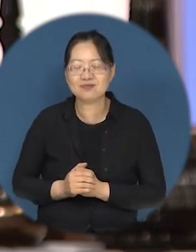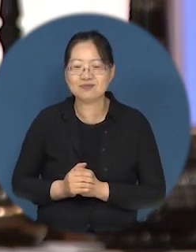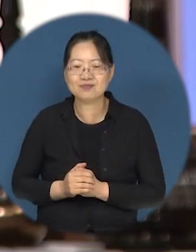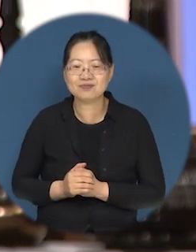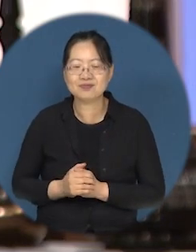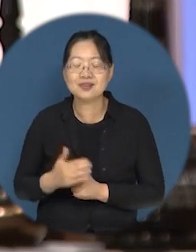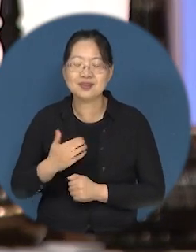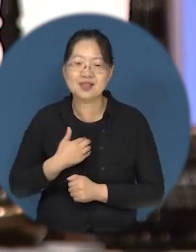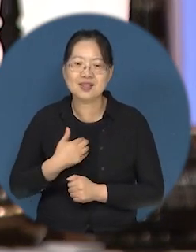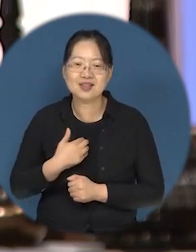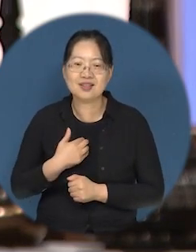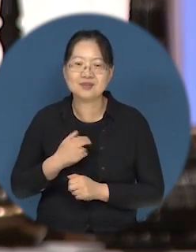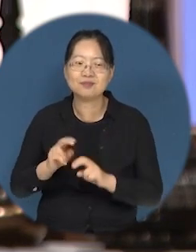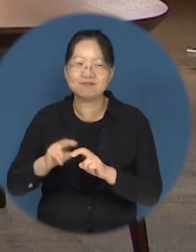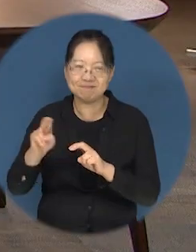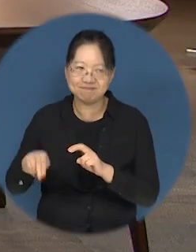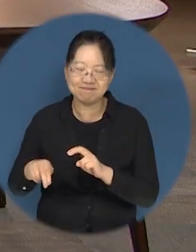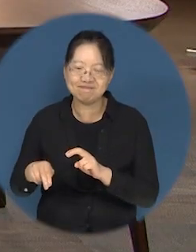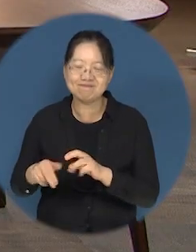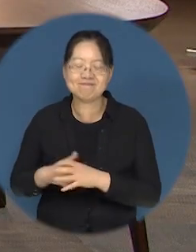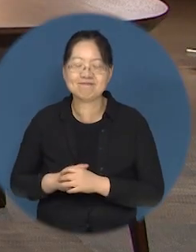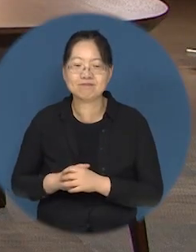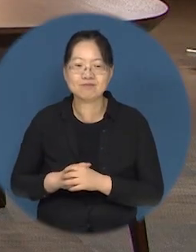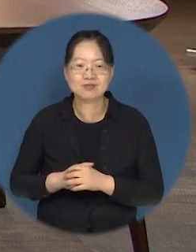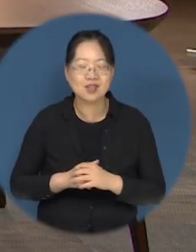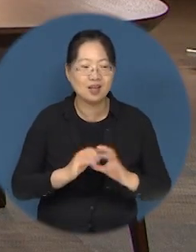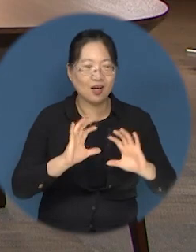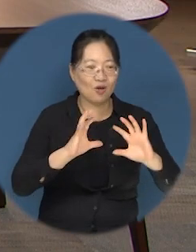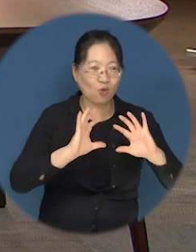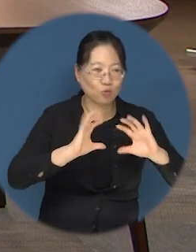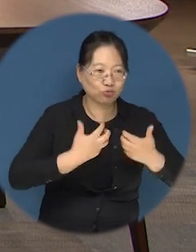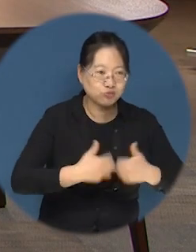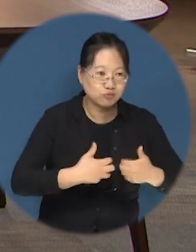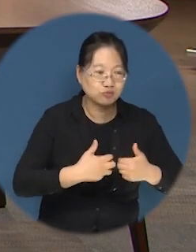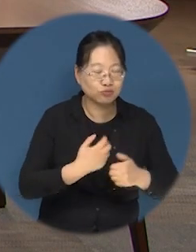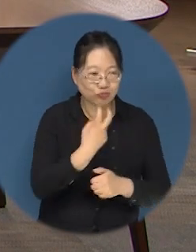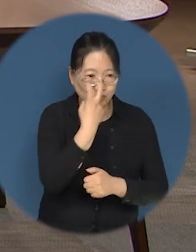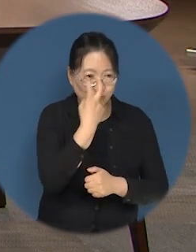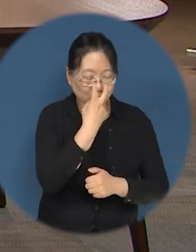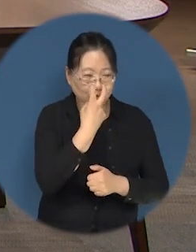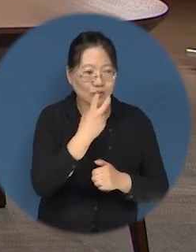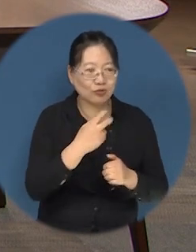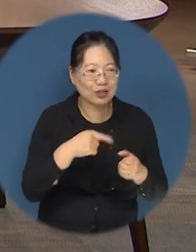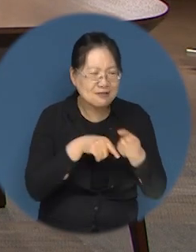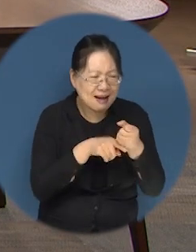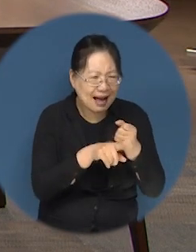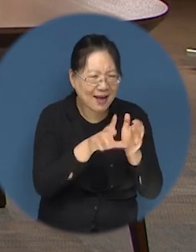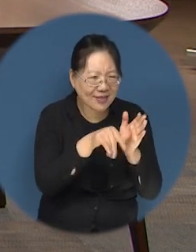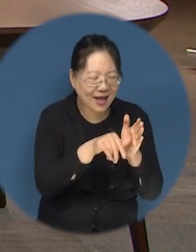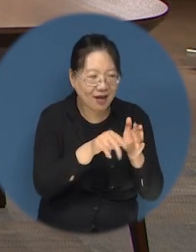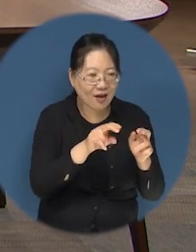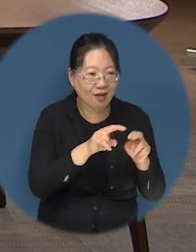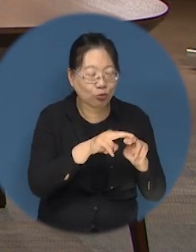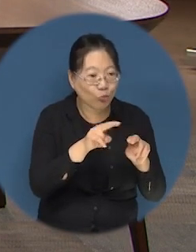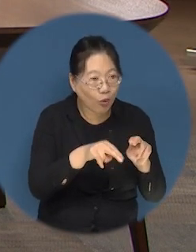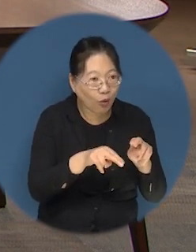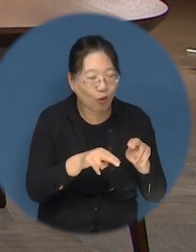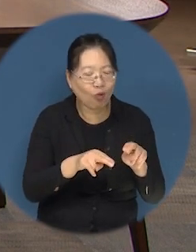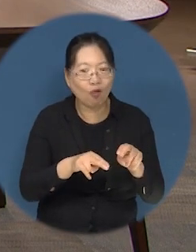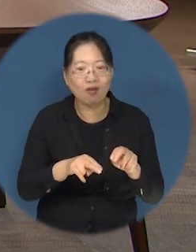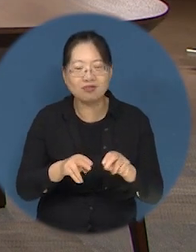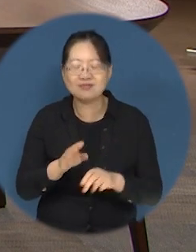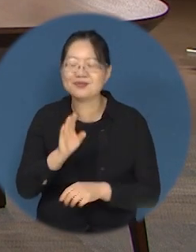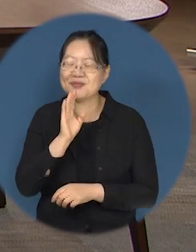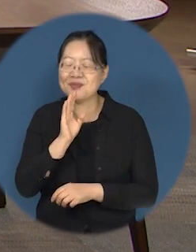엄청나게 이제 할 때 그때 사실은 제가 퇴직을 했습니다. 국정감사 장에서 퇴직을 했습니다. 예. 아, 못해 먹겠다 이렇게 예. 그냥